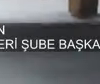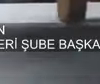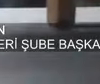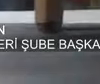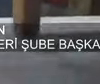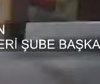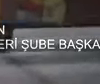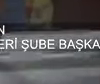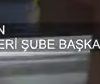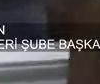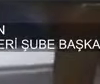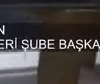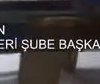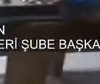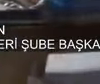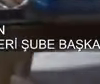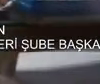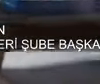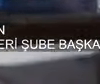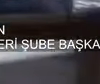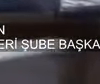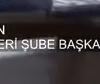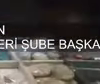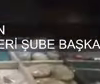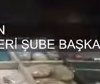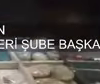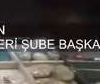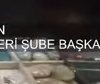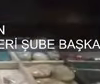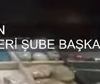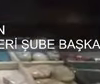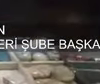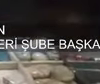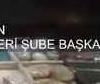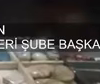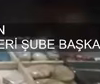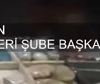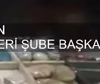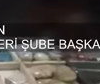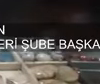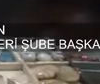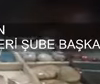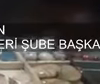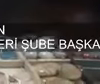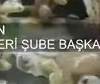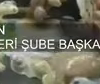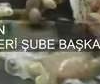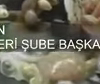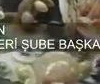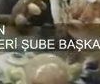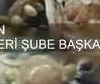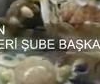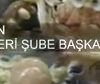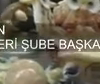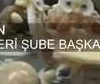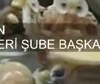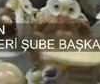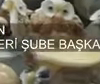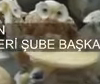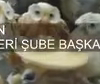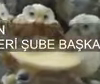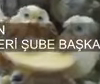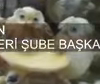yapıyorum. 2020 yılının Temmuz ayı itibariyle Engelli ve Yaşlı Hizmetleri Şube Müdürlüğü görevine